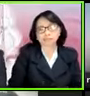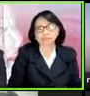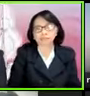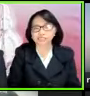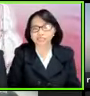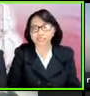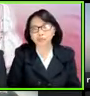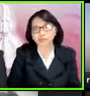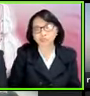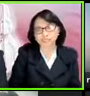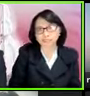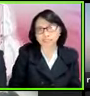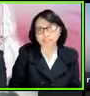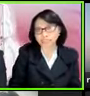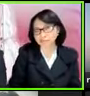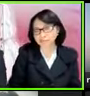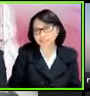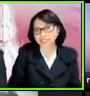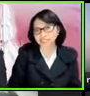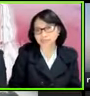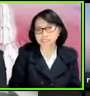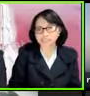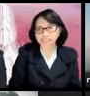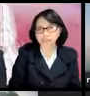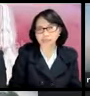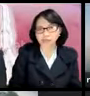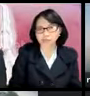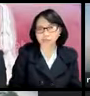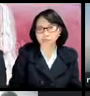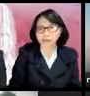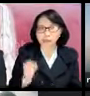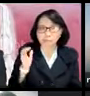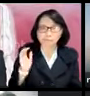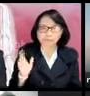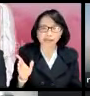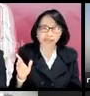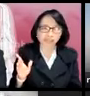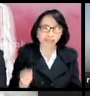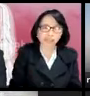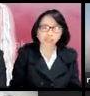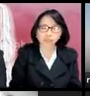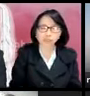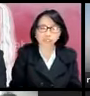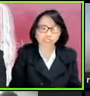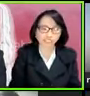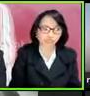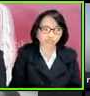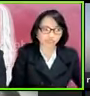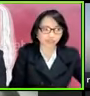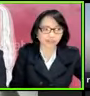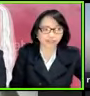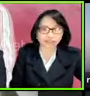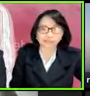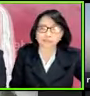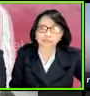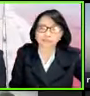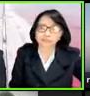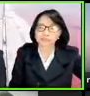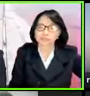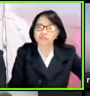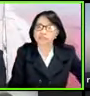Hai Amin saya mau mengucapkan salam gereja perjanjian baru Maranatha Tuhan Yesus segera